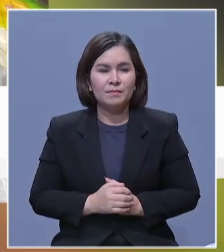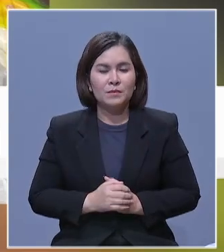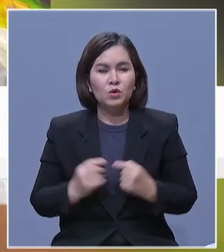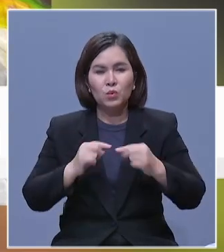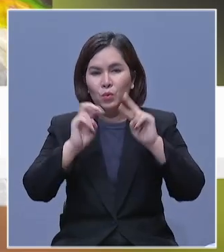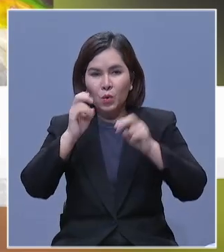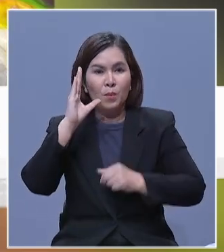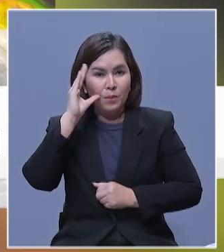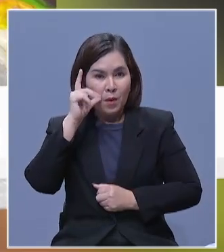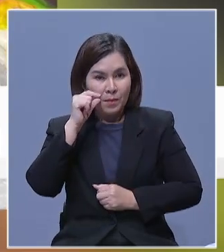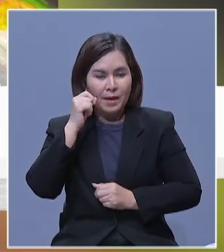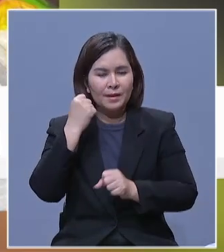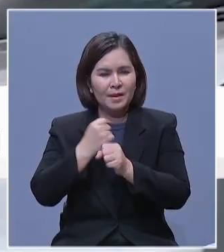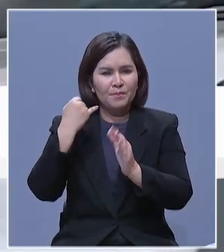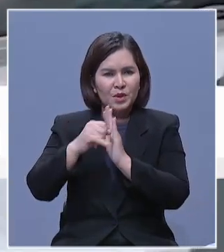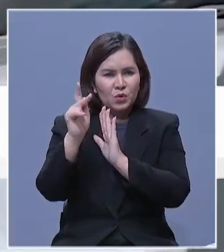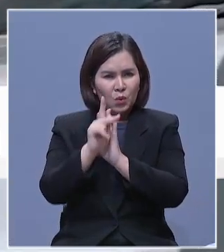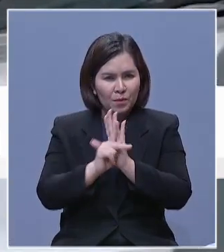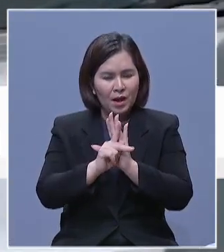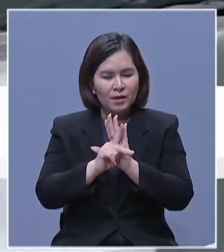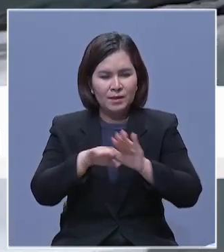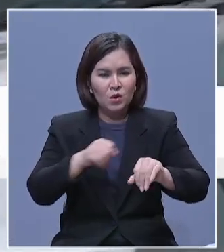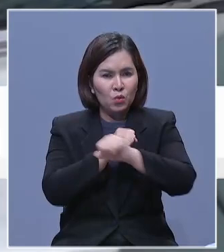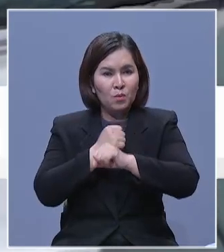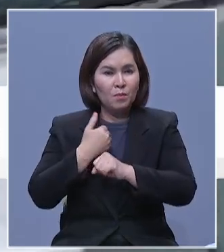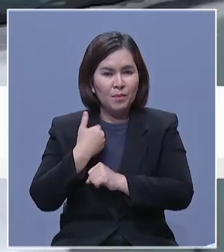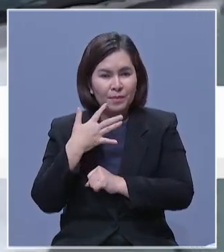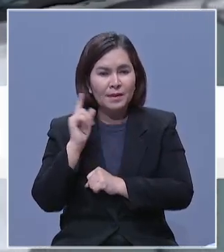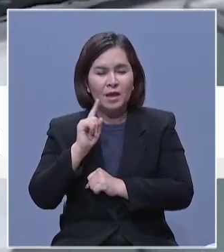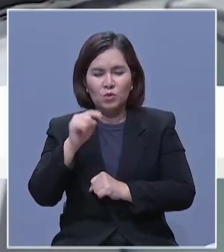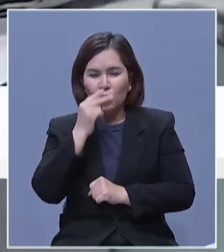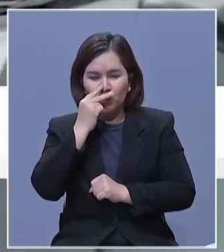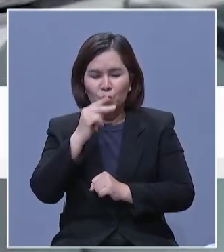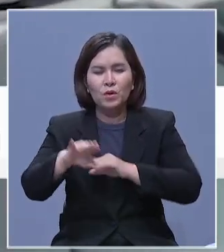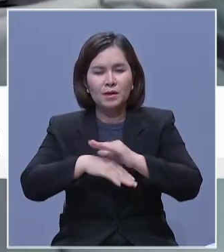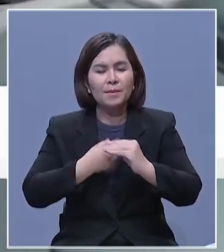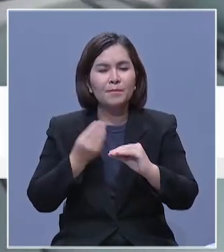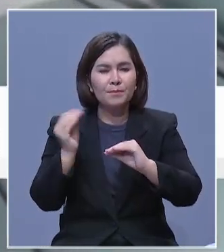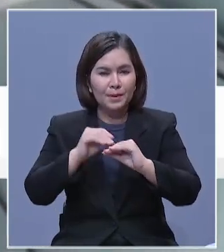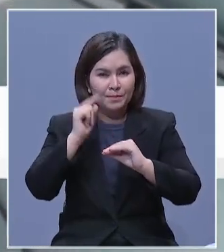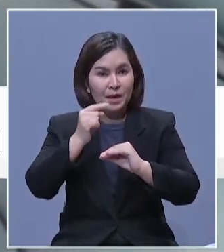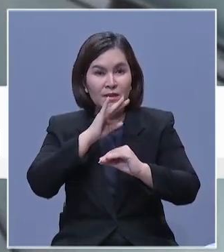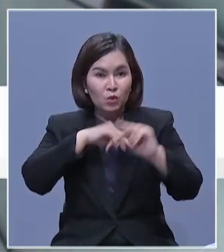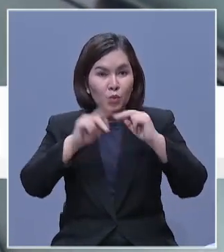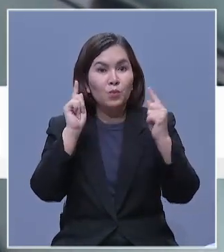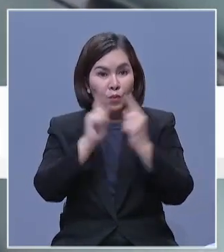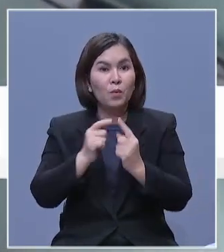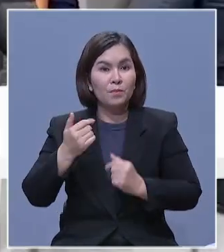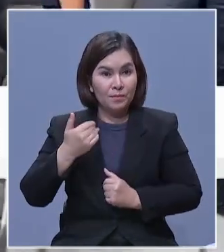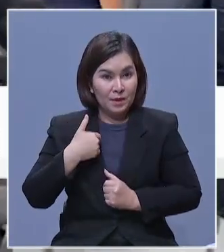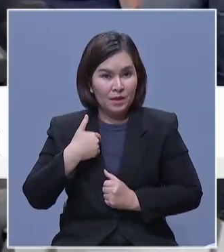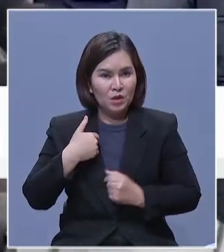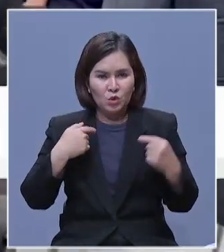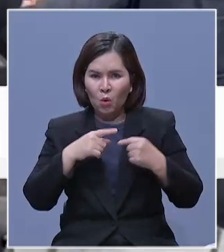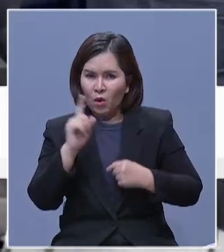เด็กจะเข้าข่ายผิดพรบคุ้มครองเด็กหรือไม่ท่านก็บอกว่าต้องเอาหลักฐานมาประกอบหากมีความผิดเขข่ายอนุใดอนุ